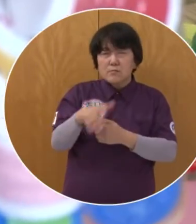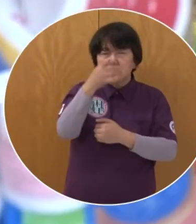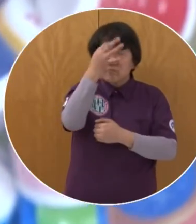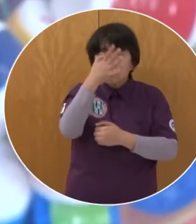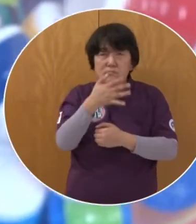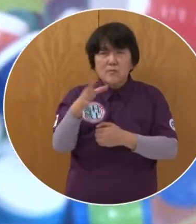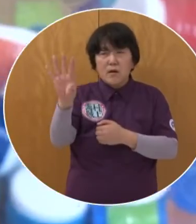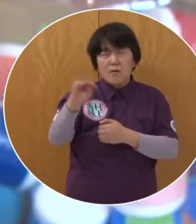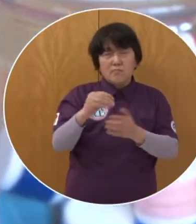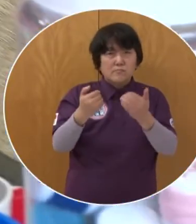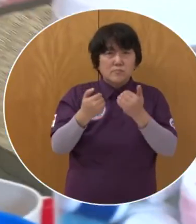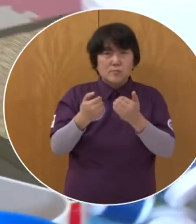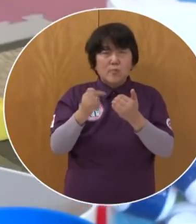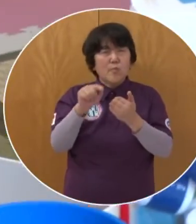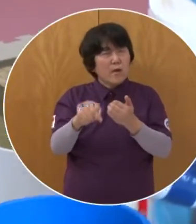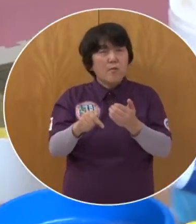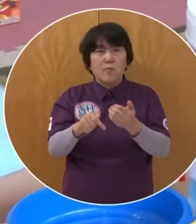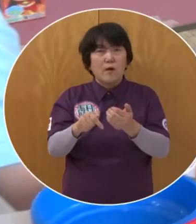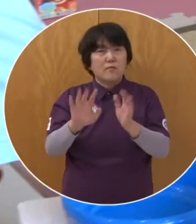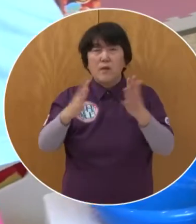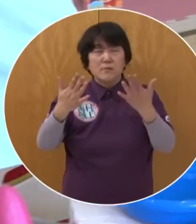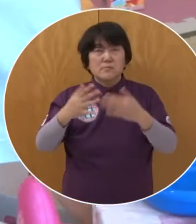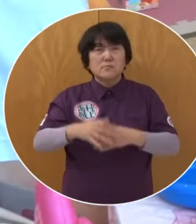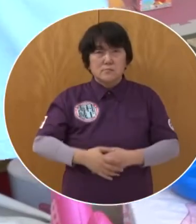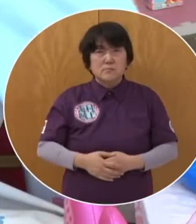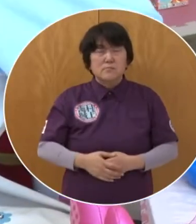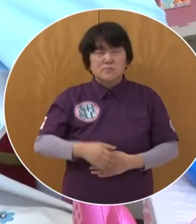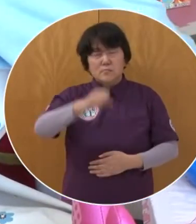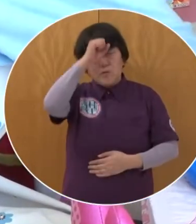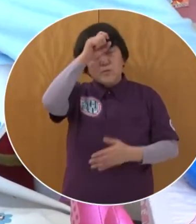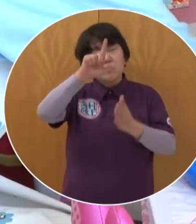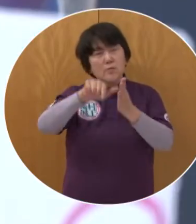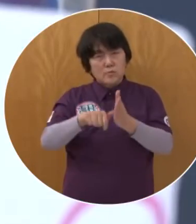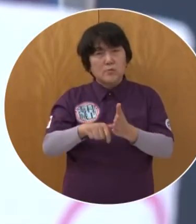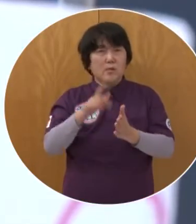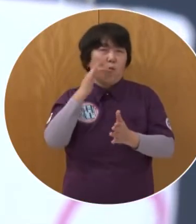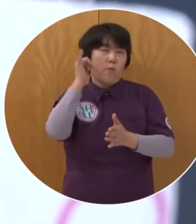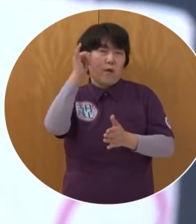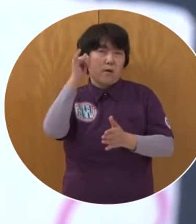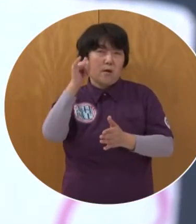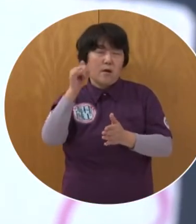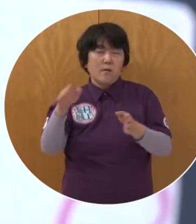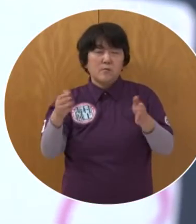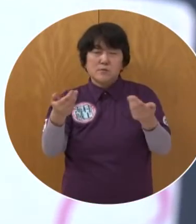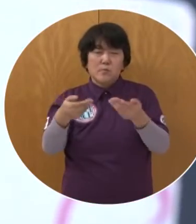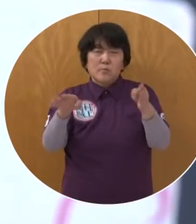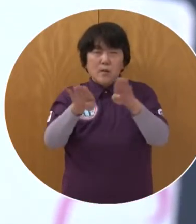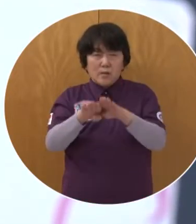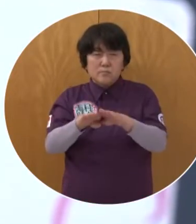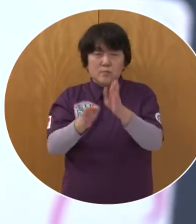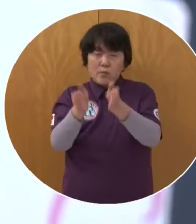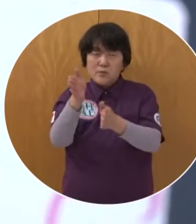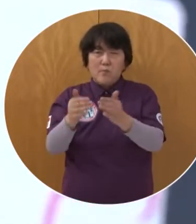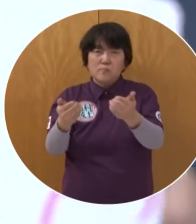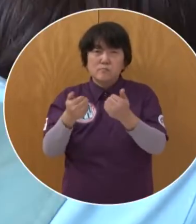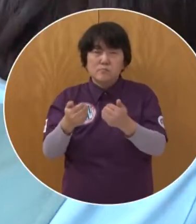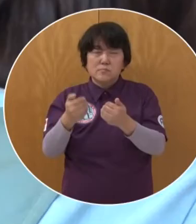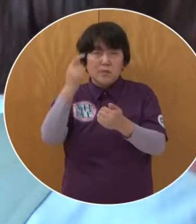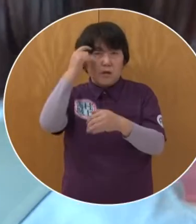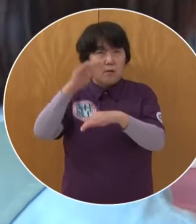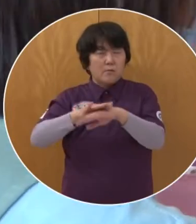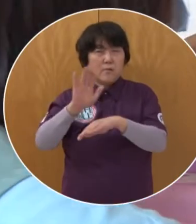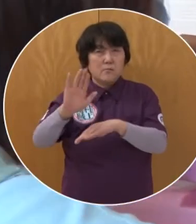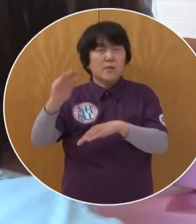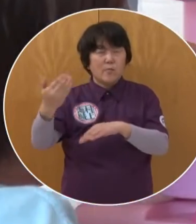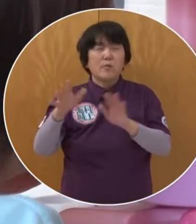ら帰るとか、そういうことがまずなくなると。やはり病気の時ぐらいは親が休んでみるべきじゃないかという意見もあると思いますが、やっぱ